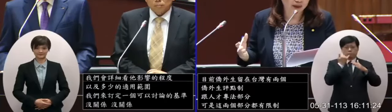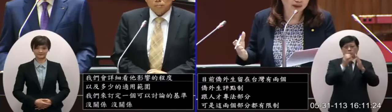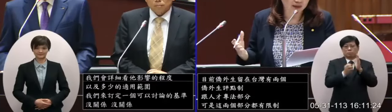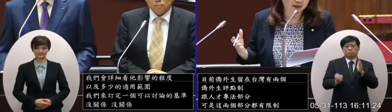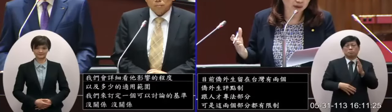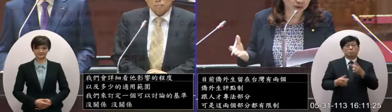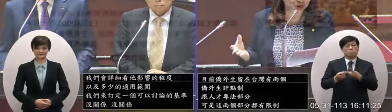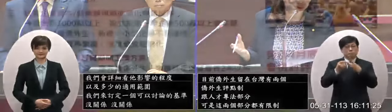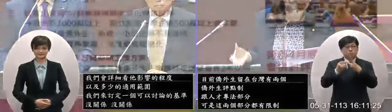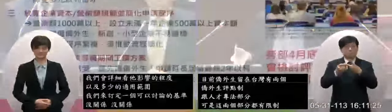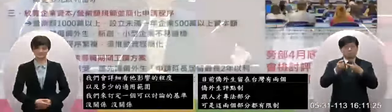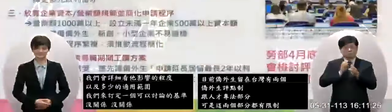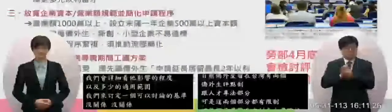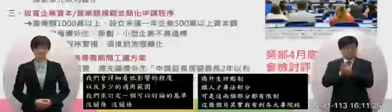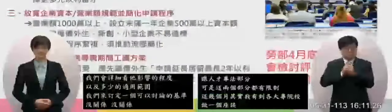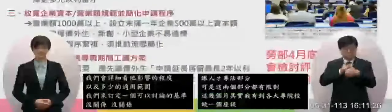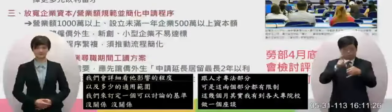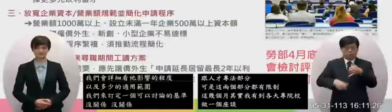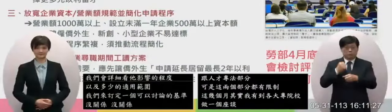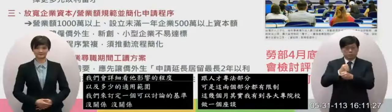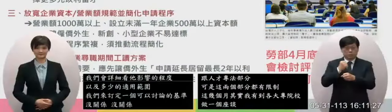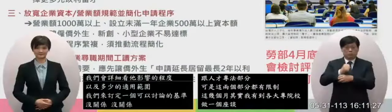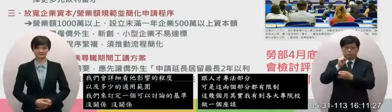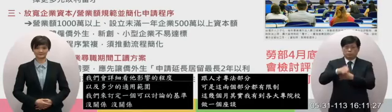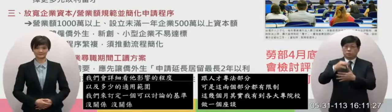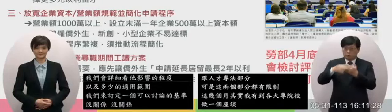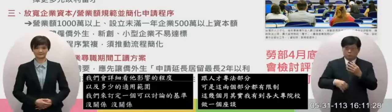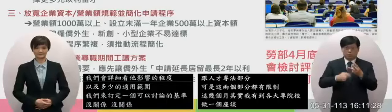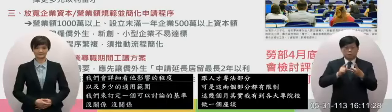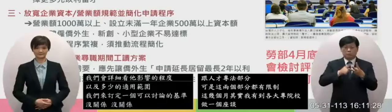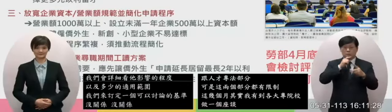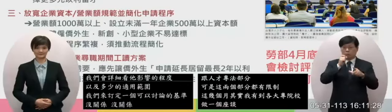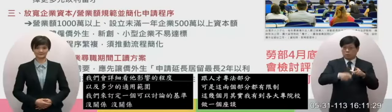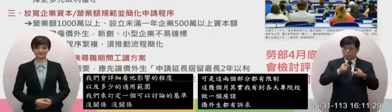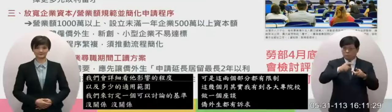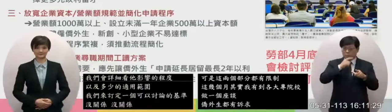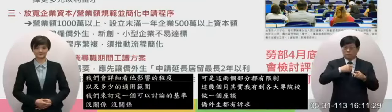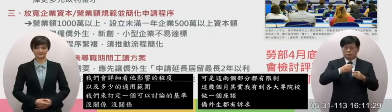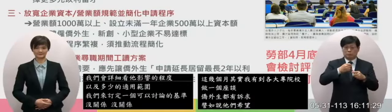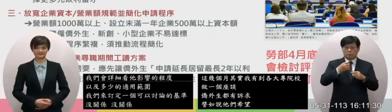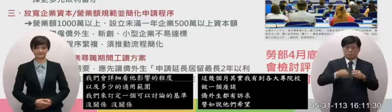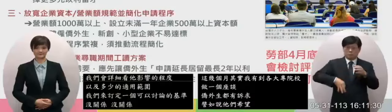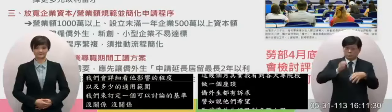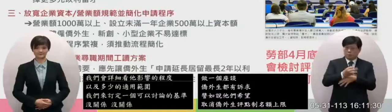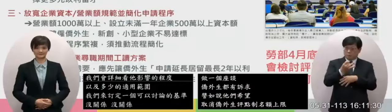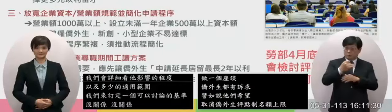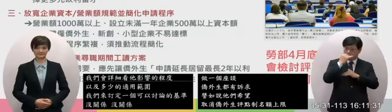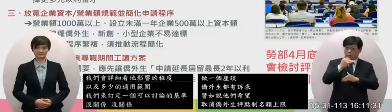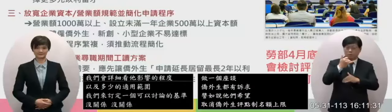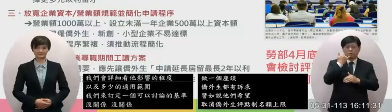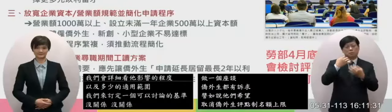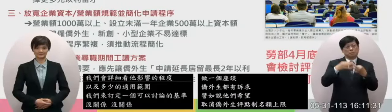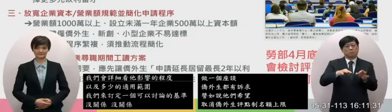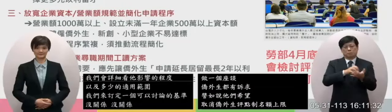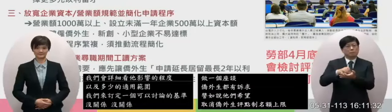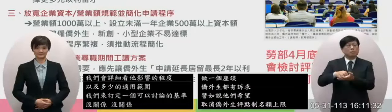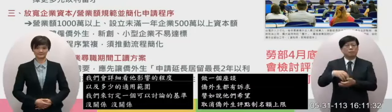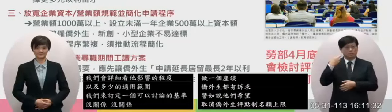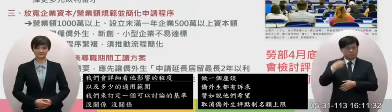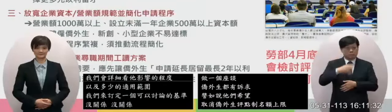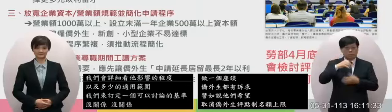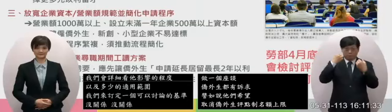推动个人工作许可制，那第三呢，放宽企业资本营业额规范并简化申请程序，那第四是延续侨外